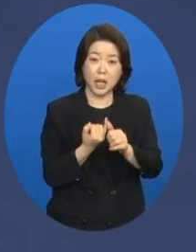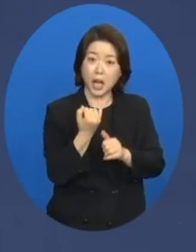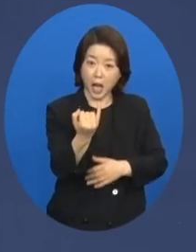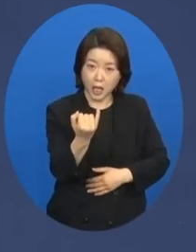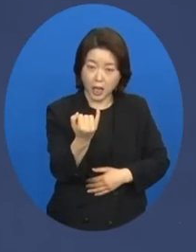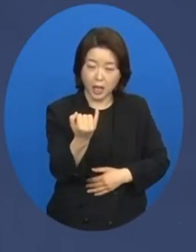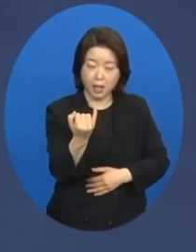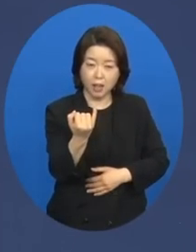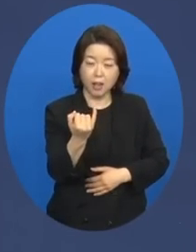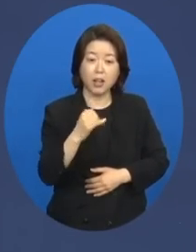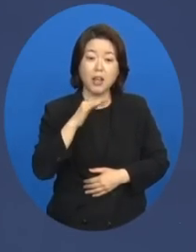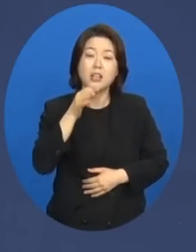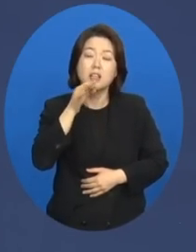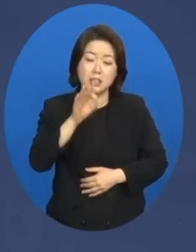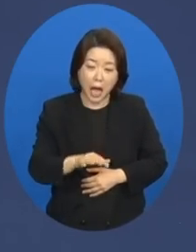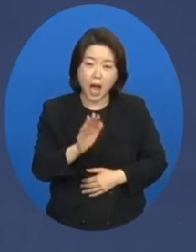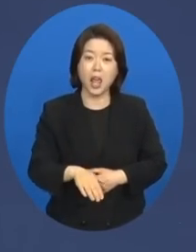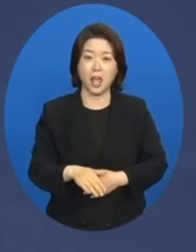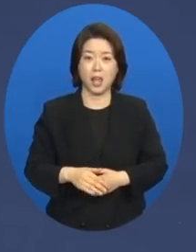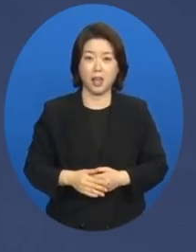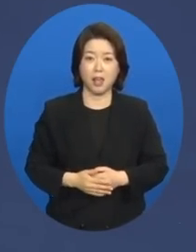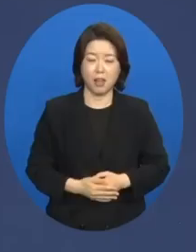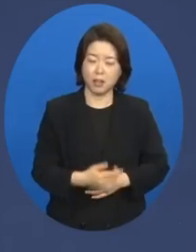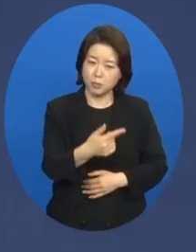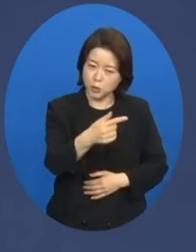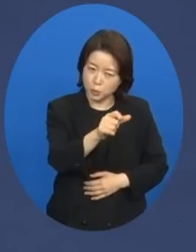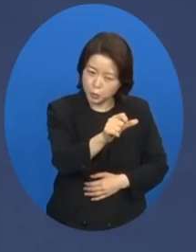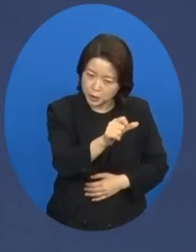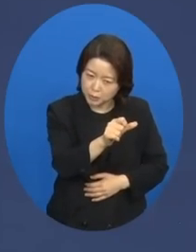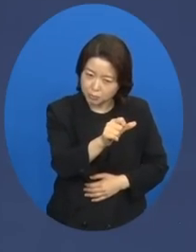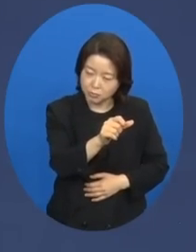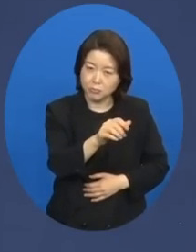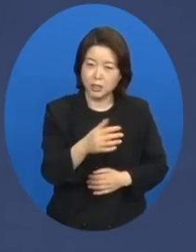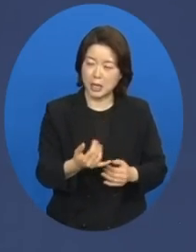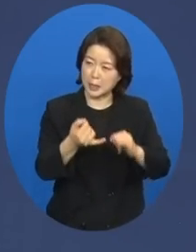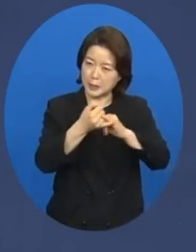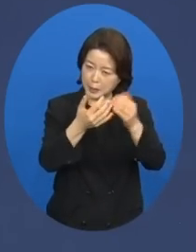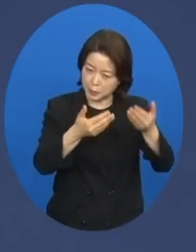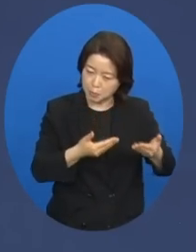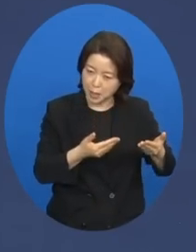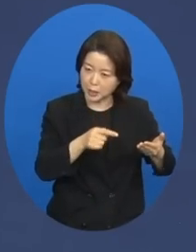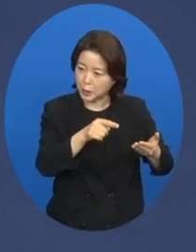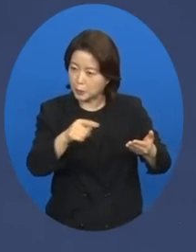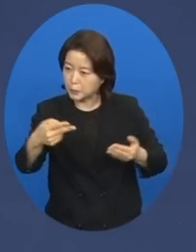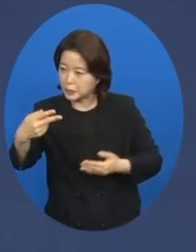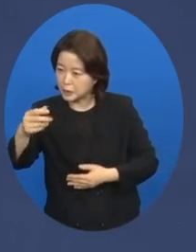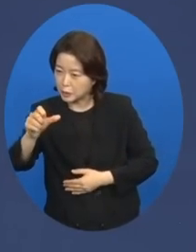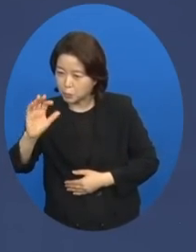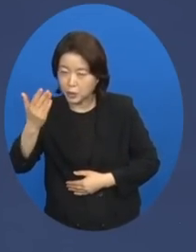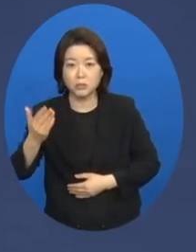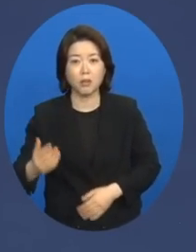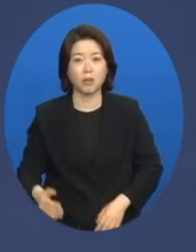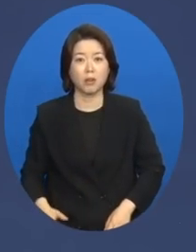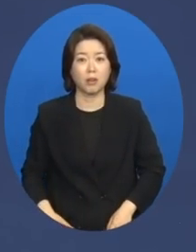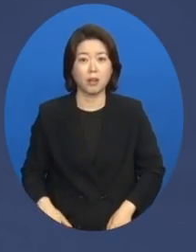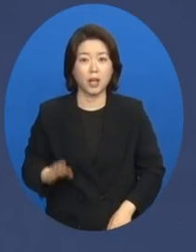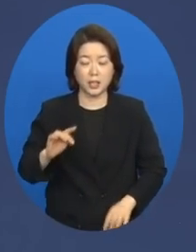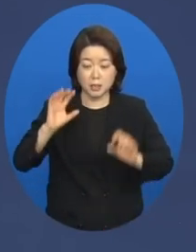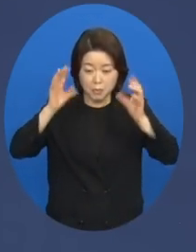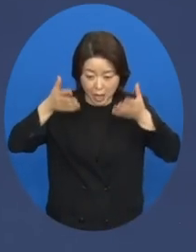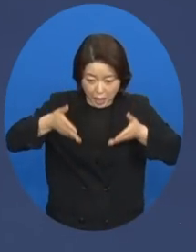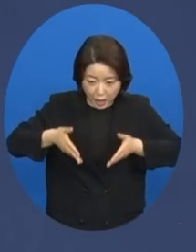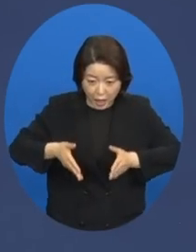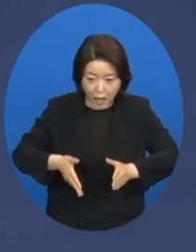그럼 하와 누님도 65세에 그 저 약속을 받고 75이 됐다는 얘기예요. 그런데 애